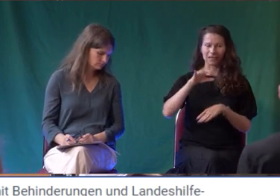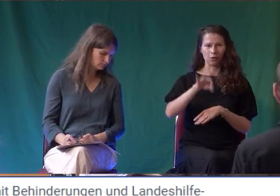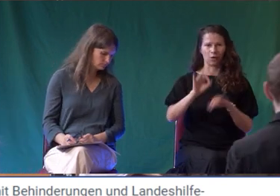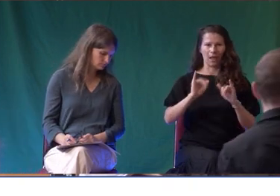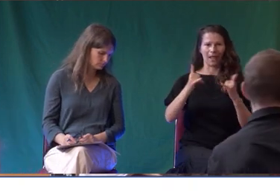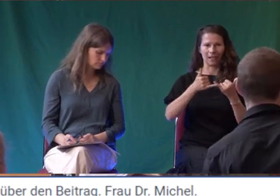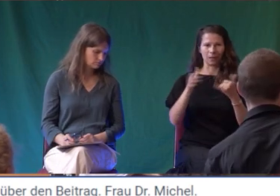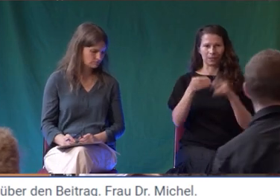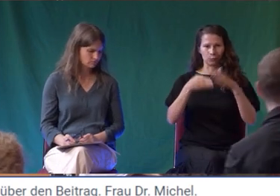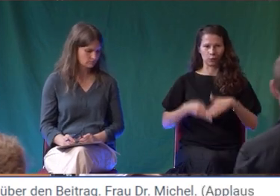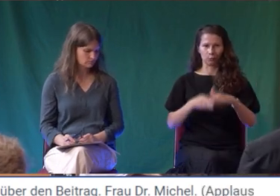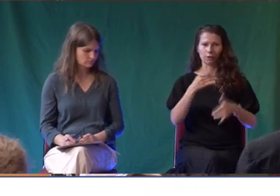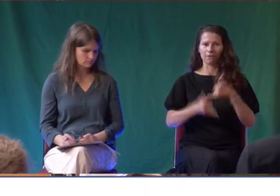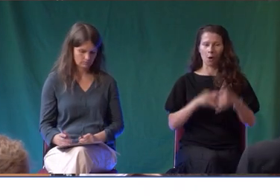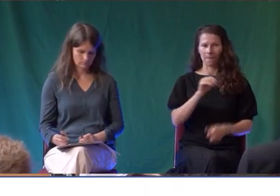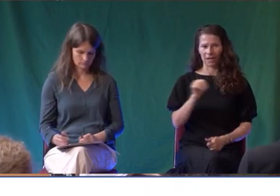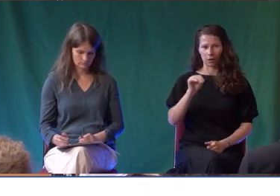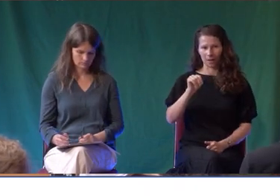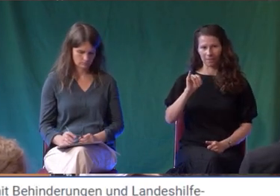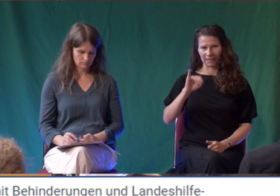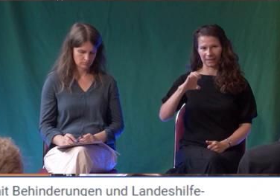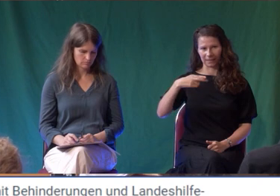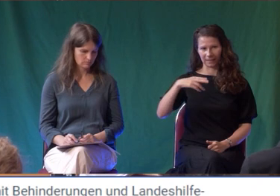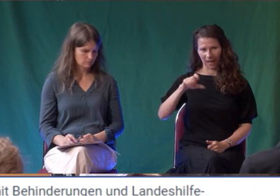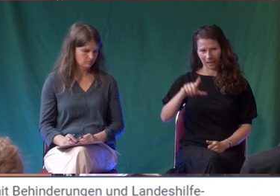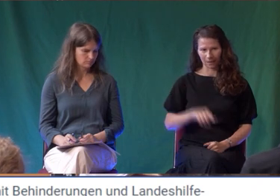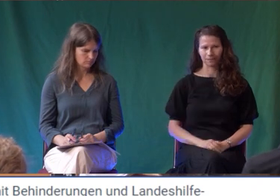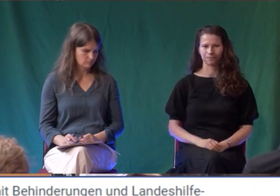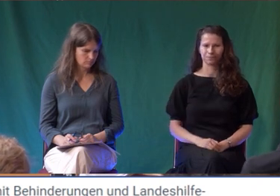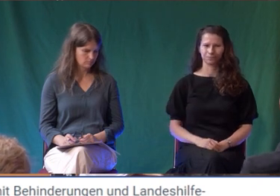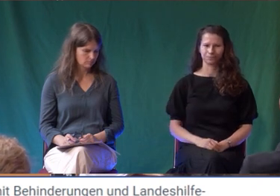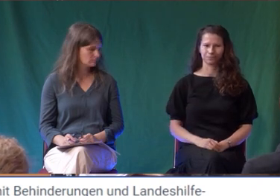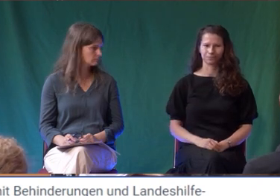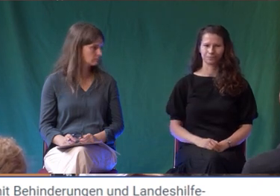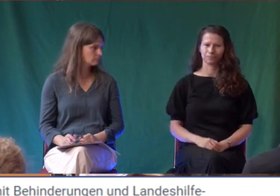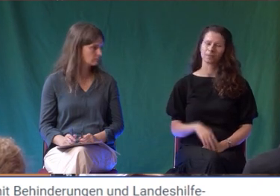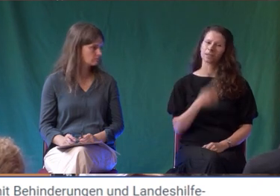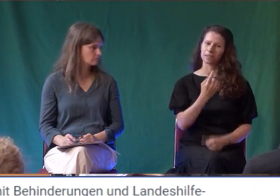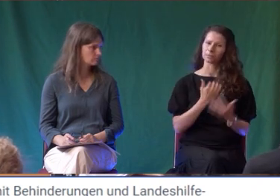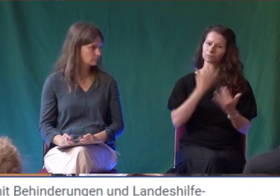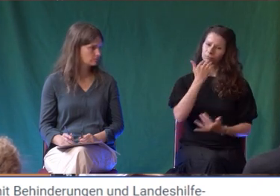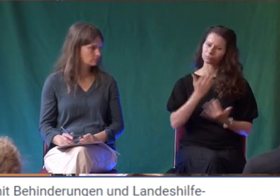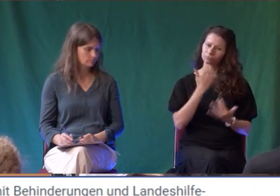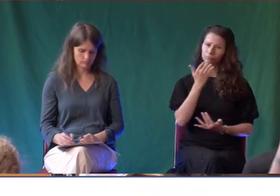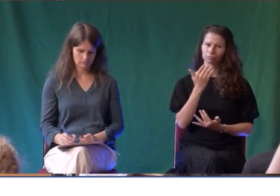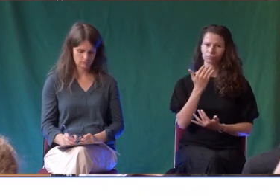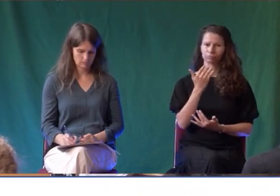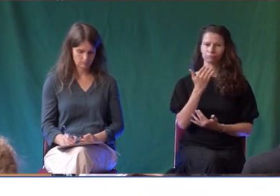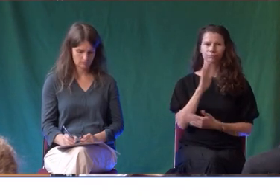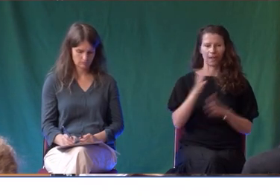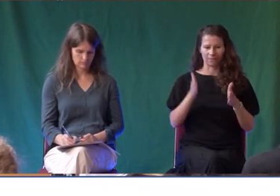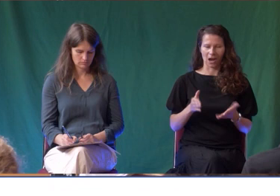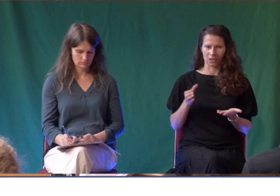Frau Marion Michel sie spricht von der Erfahrung in der